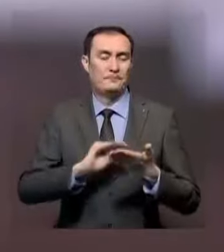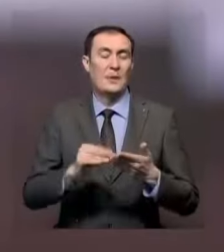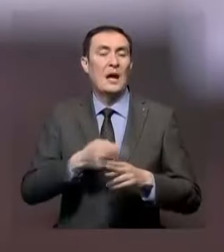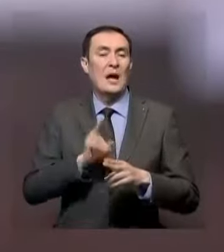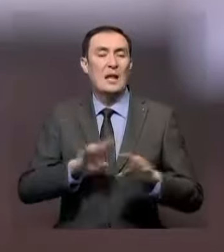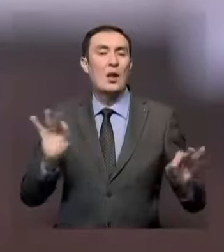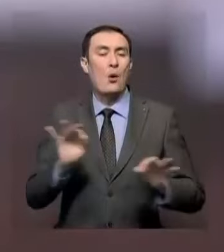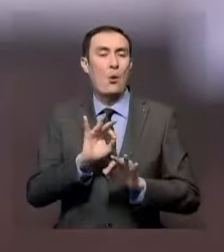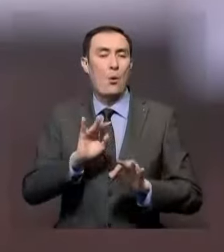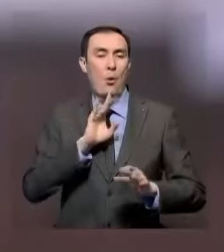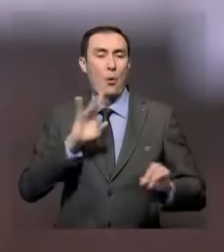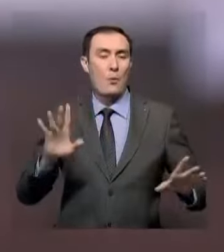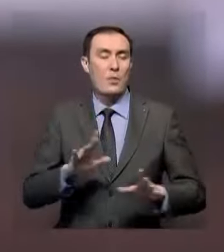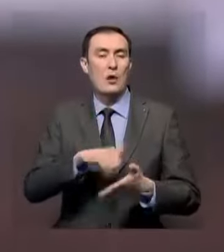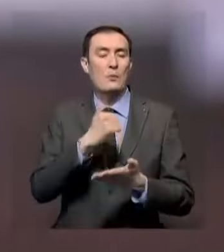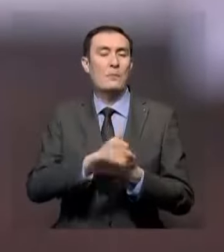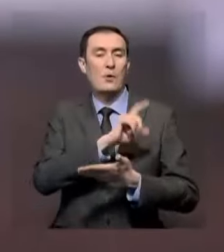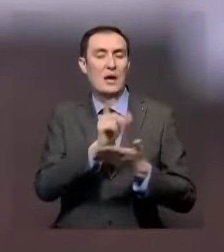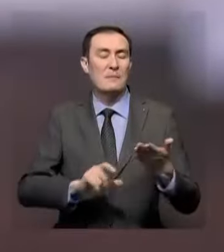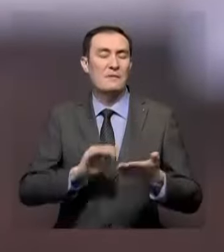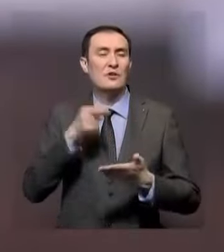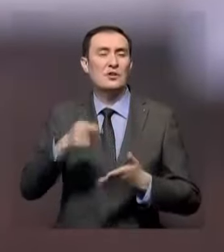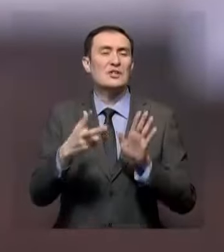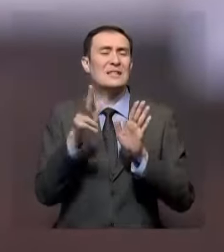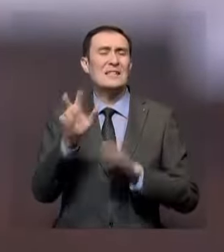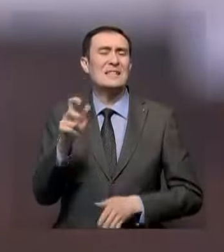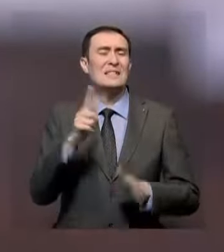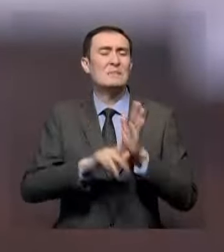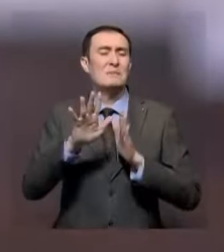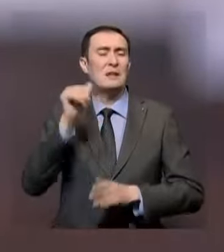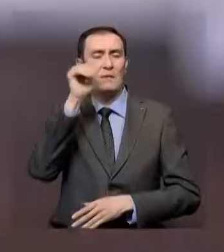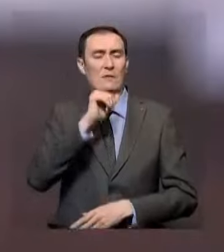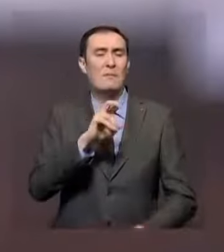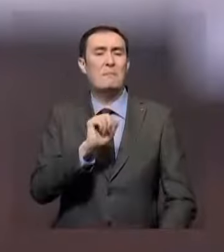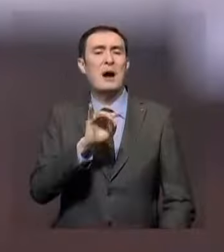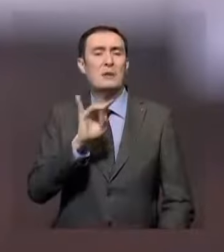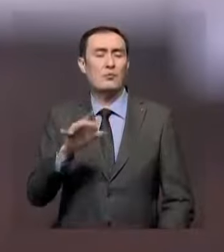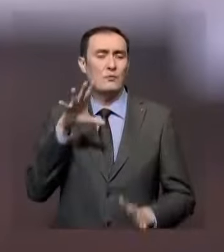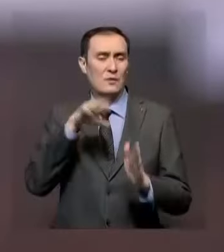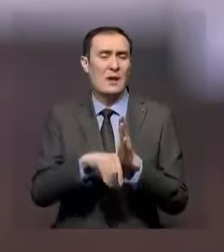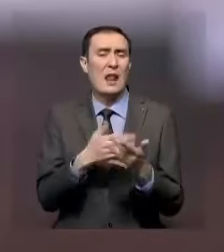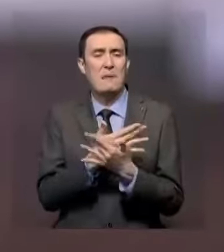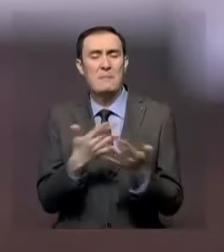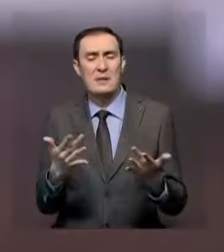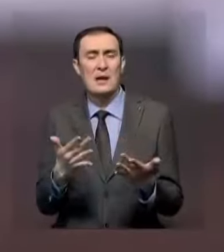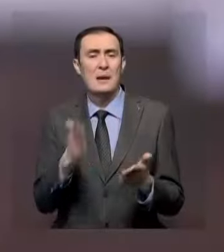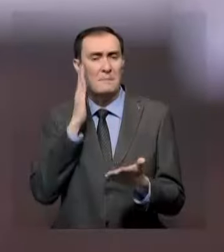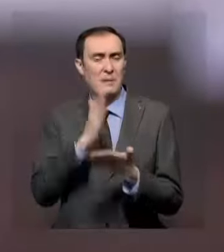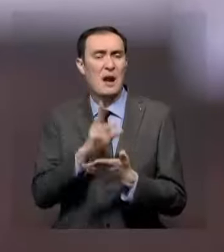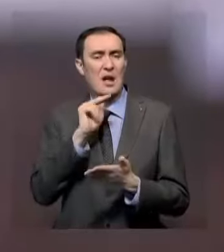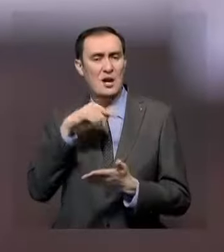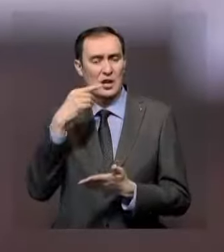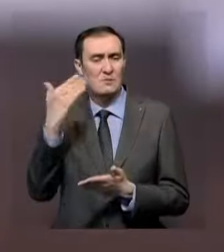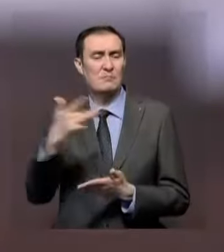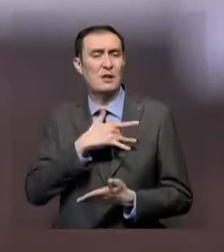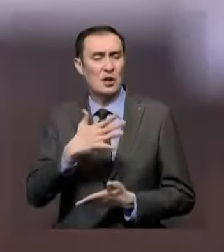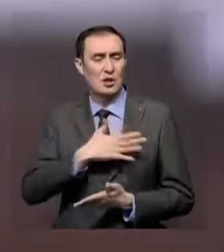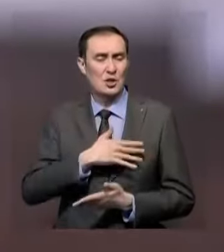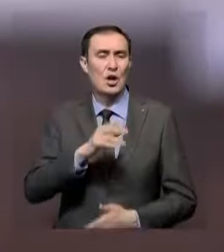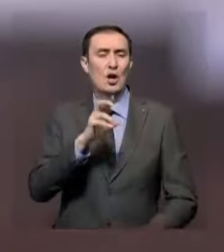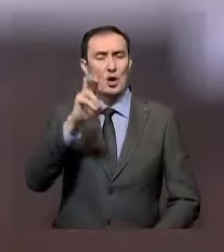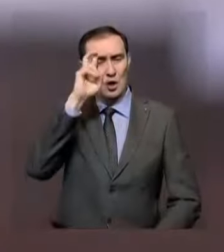Эта опера основана на поэме, написанной в 1375 году Джоном Барбуром. В ней есть элементы действия «Прямая речь», принадлежащая королю